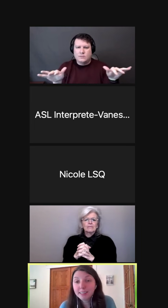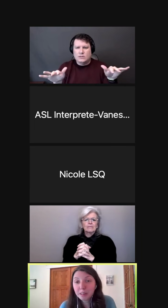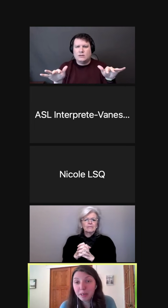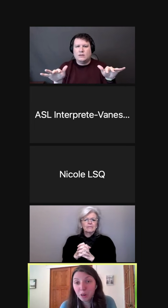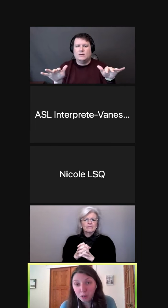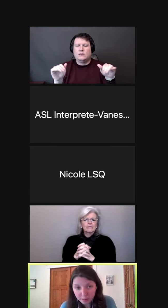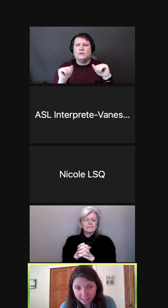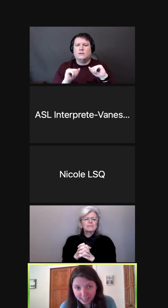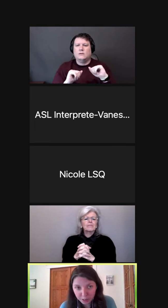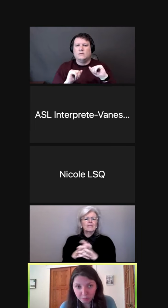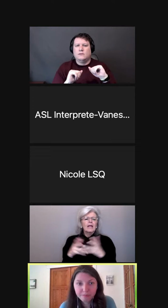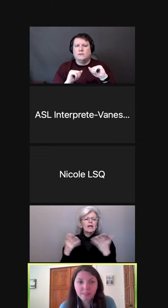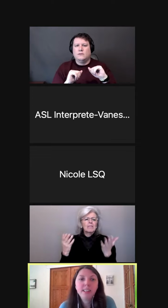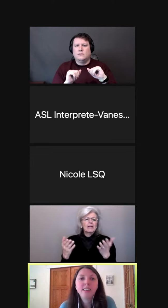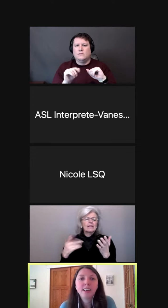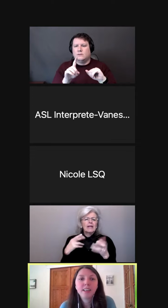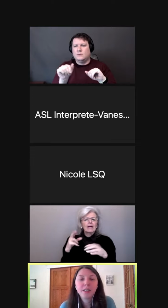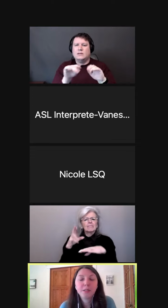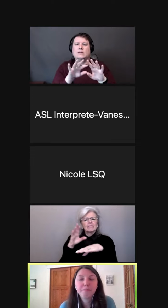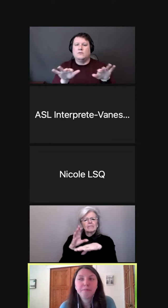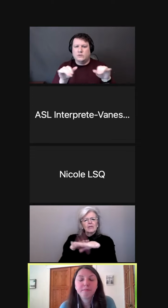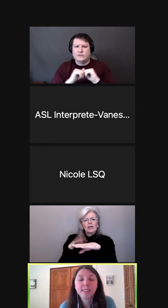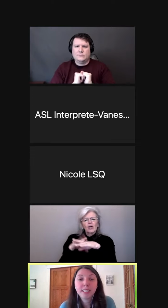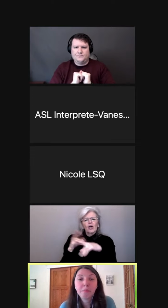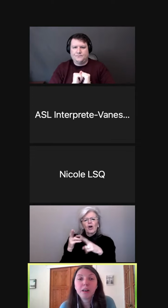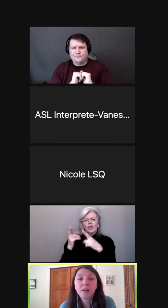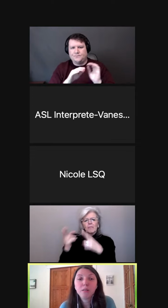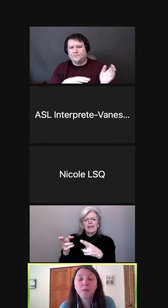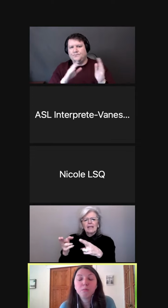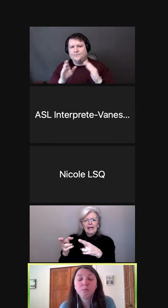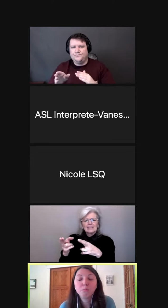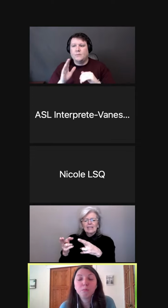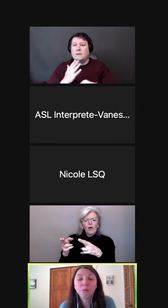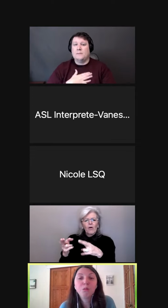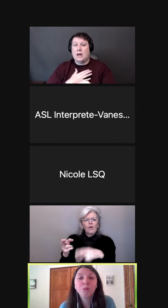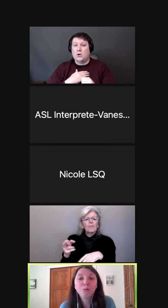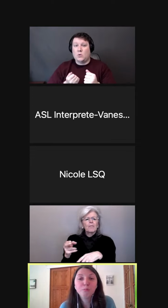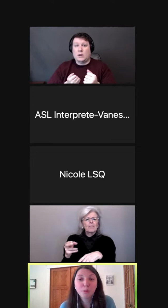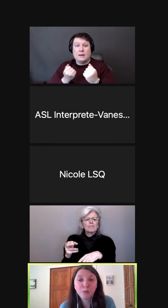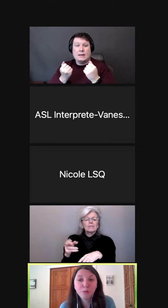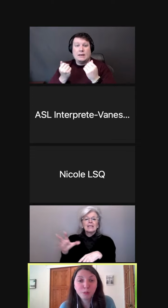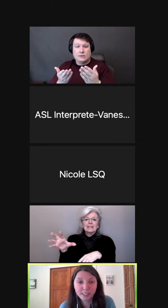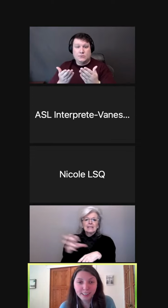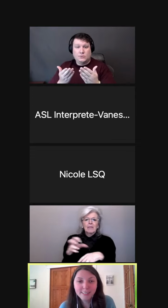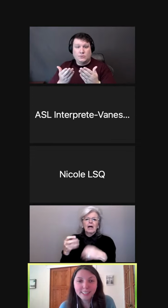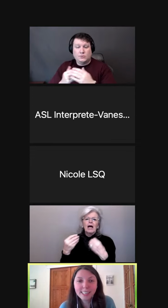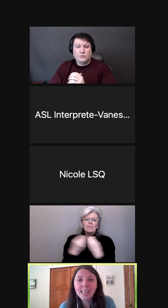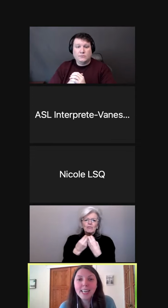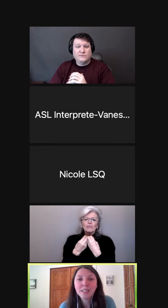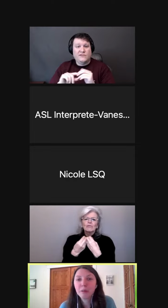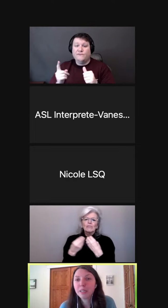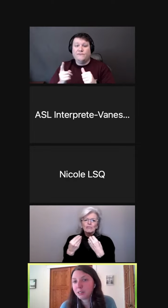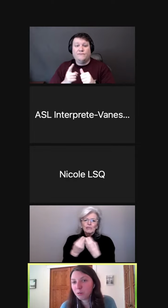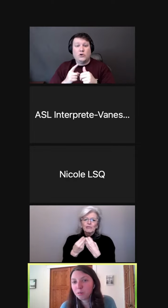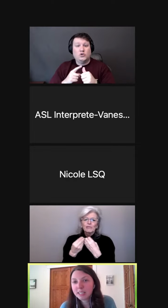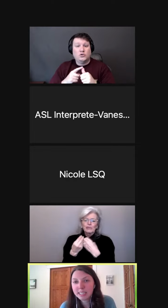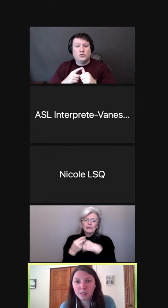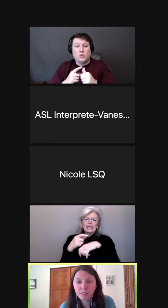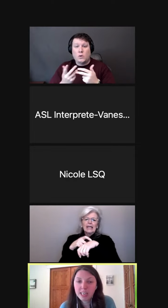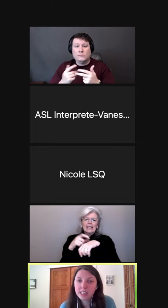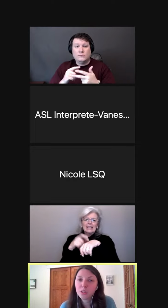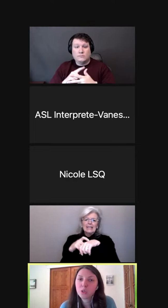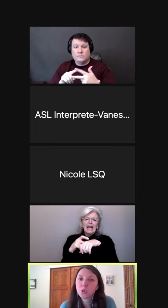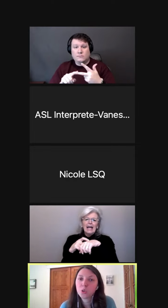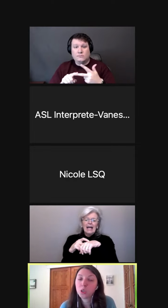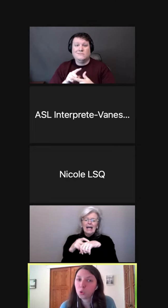Maintenant, dans mes recommandations. Ça prend beaucoup, beaucoup de temps. Ce n pas quelque chose